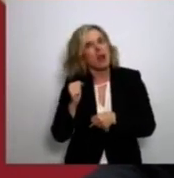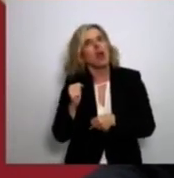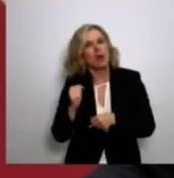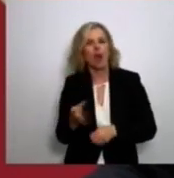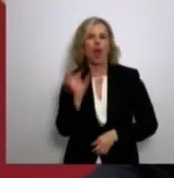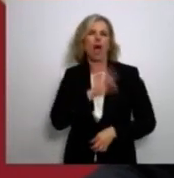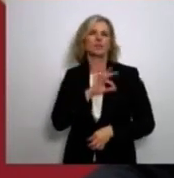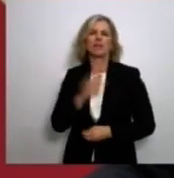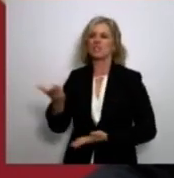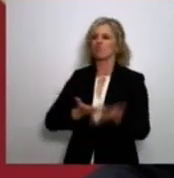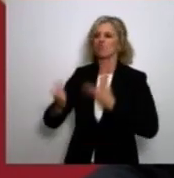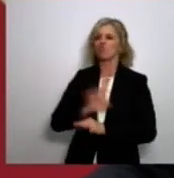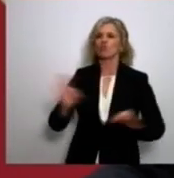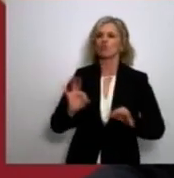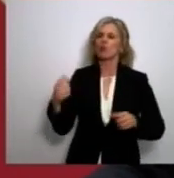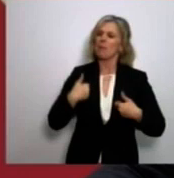σύστημα?